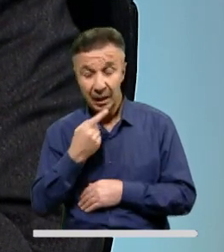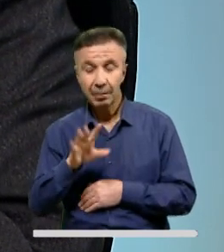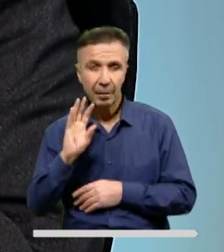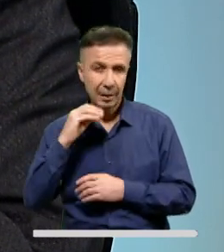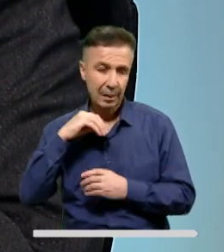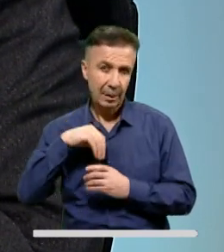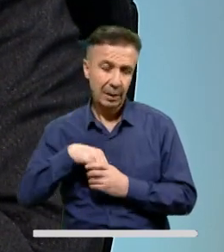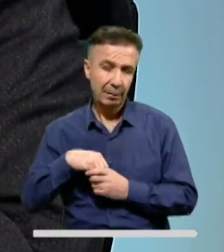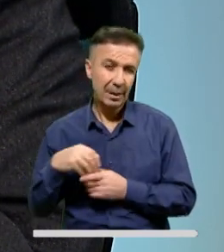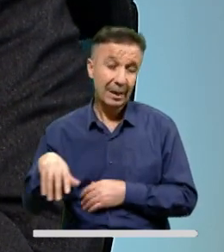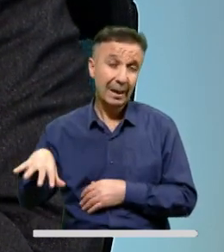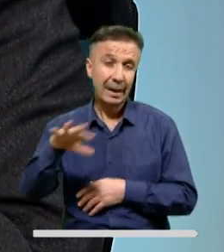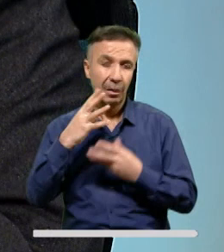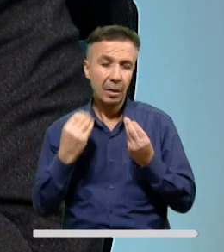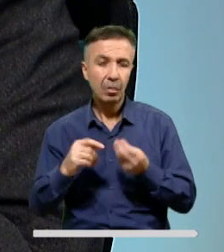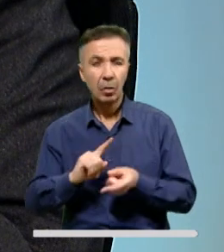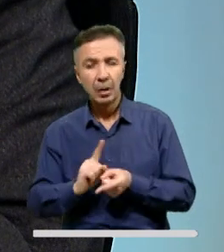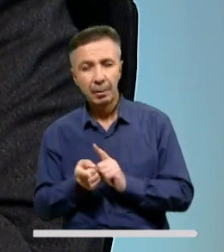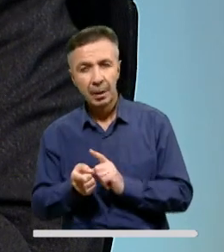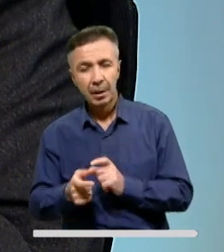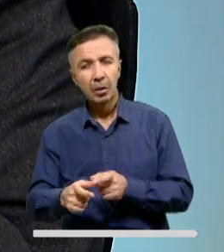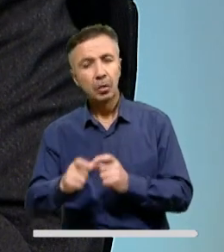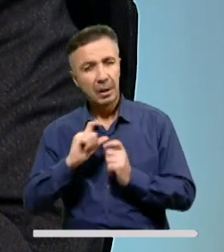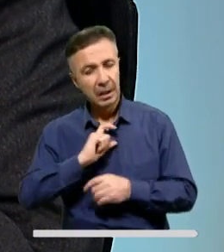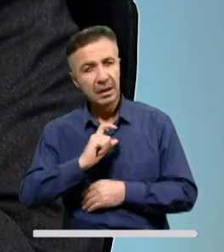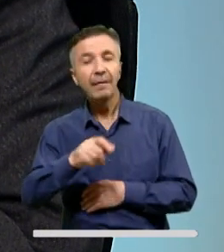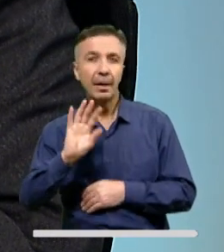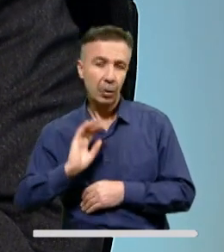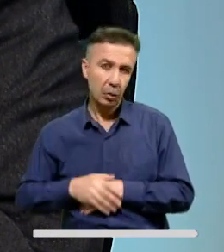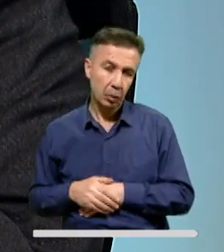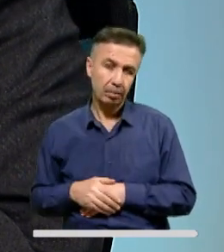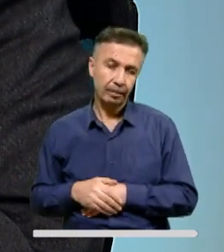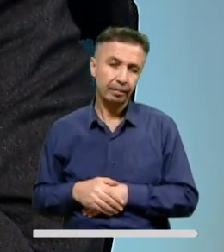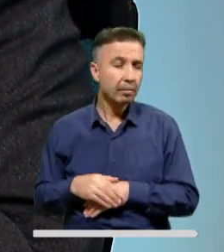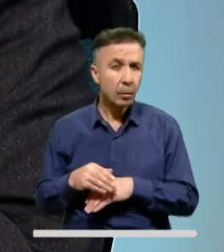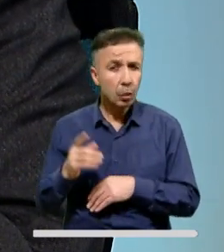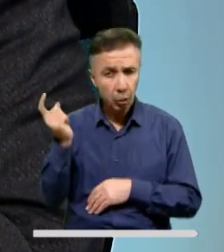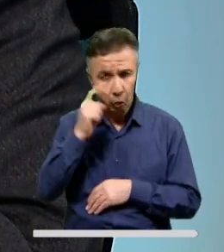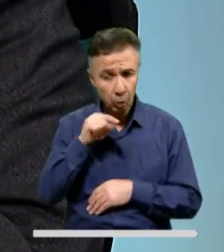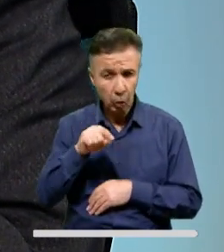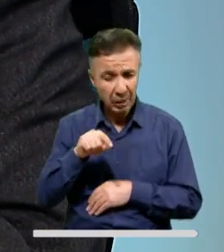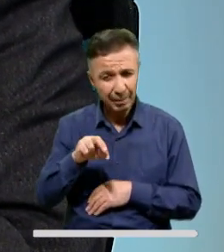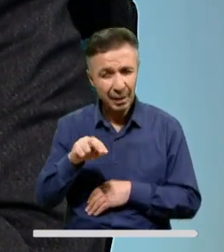için biz genel anlamda bu tür sorulara cevap vermiyoruz. Çünkü bu